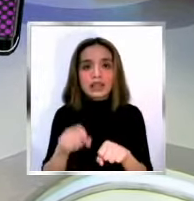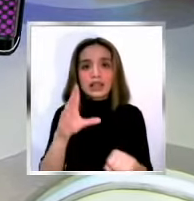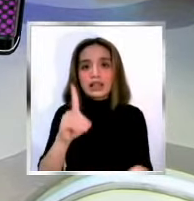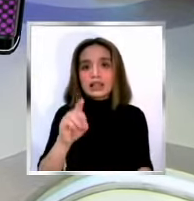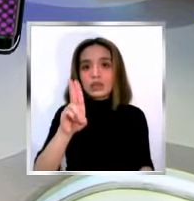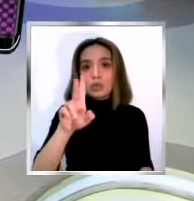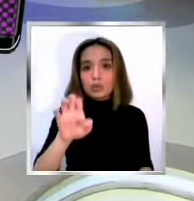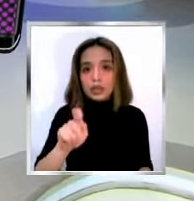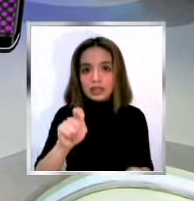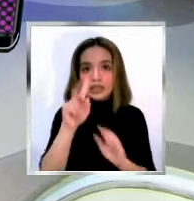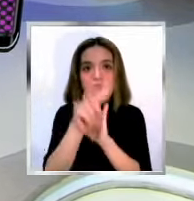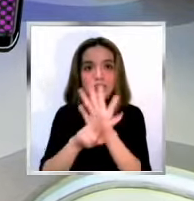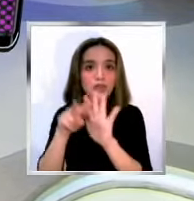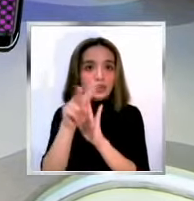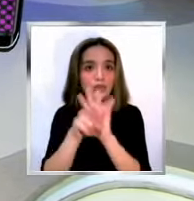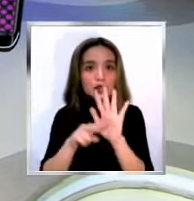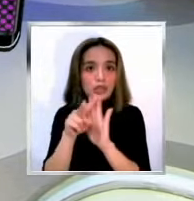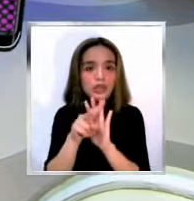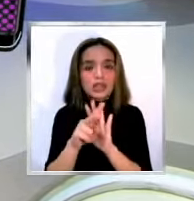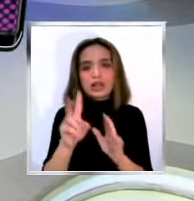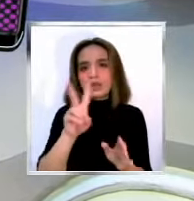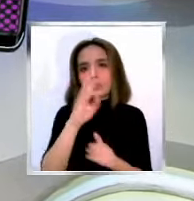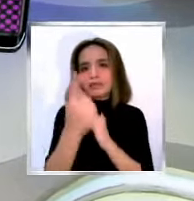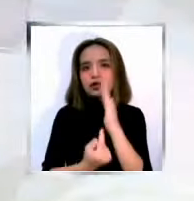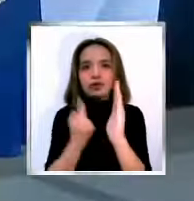TikTok videos ng 24 Oras.